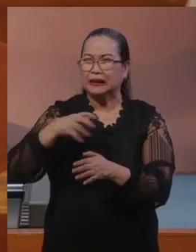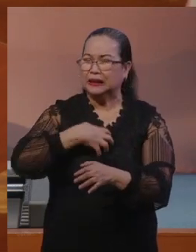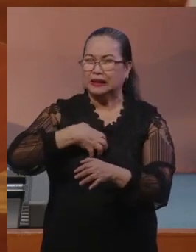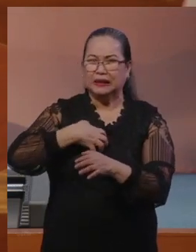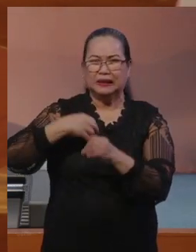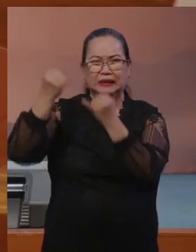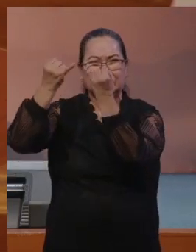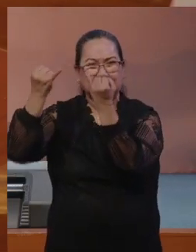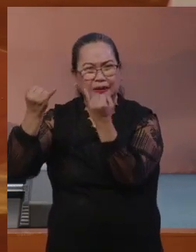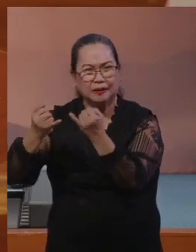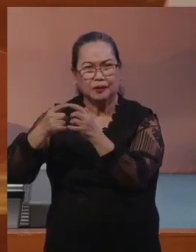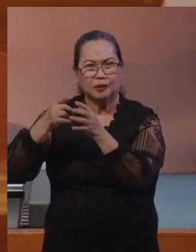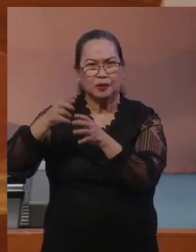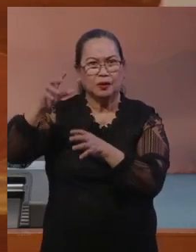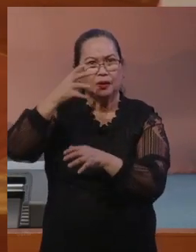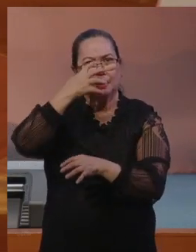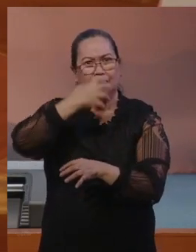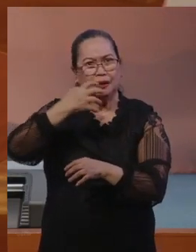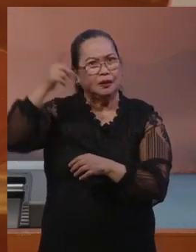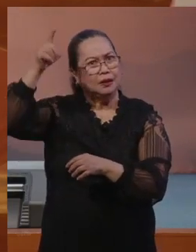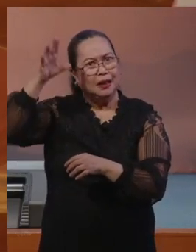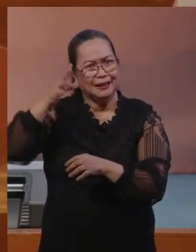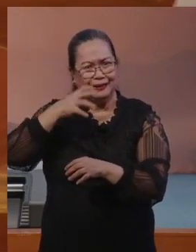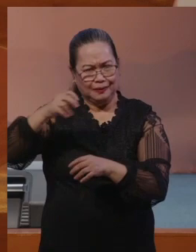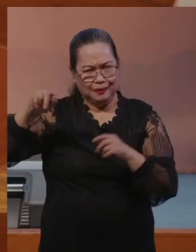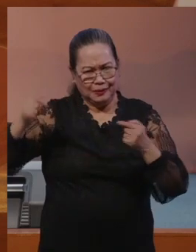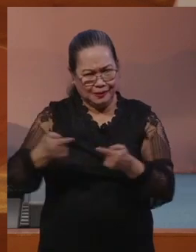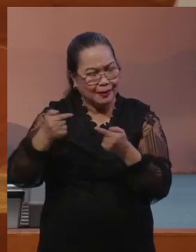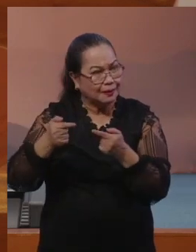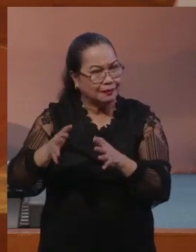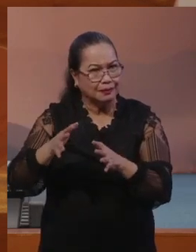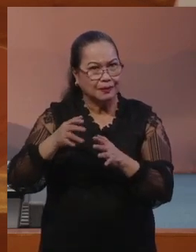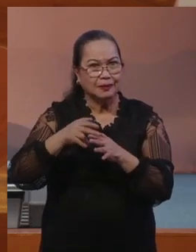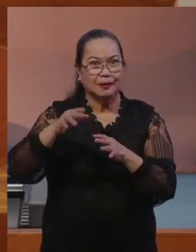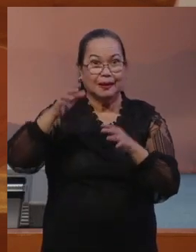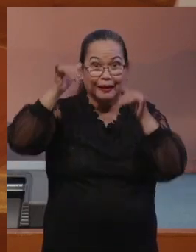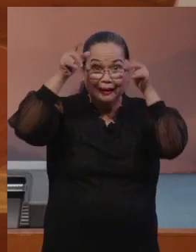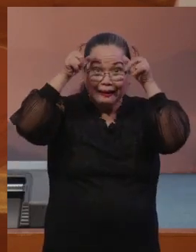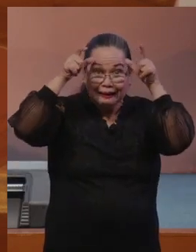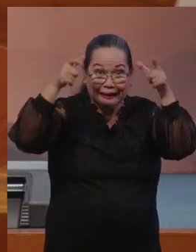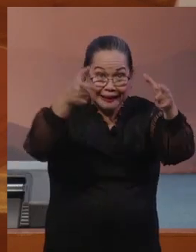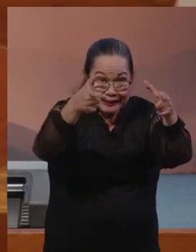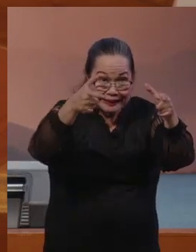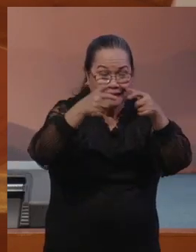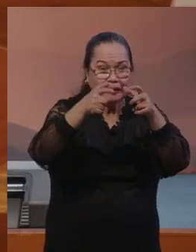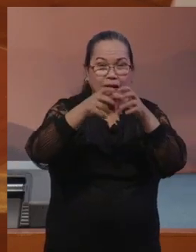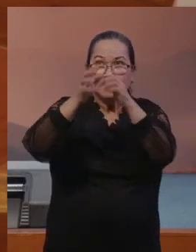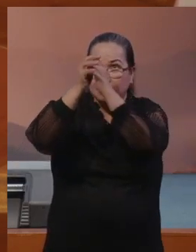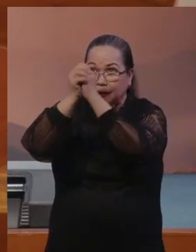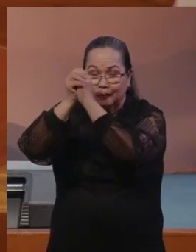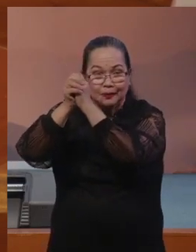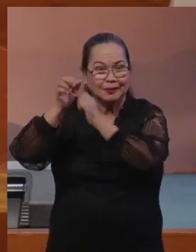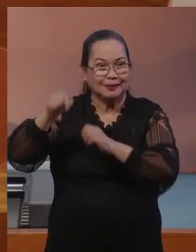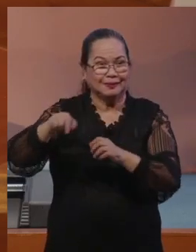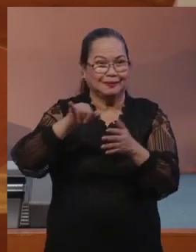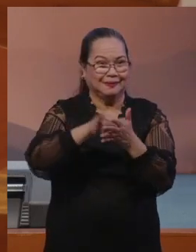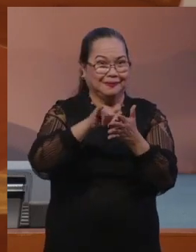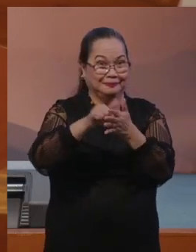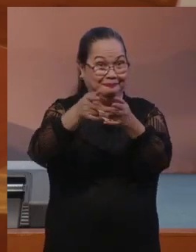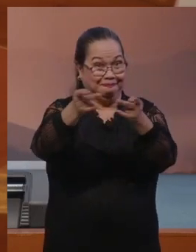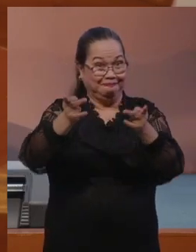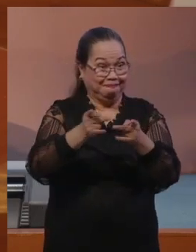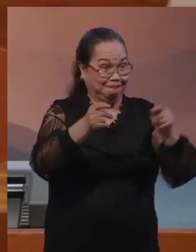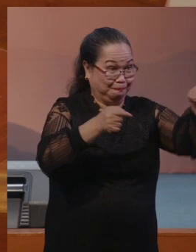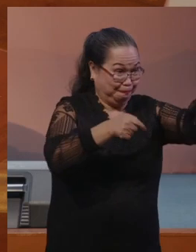mga Diyos-Diyusan kay Baal. Si Baal po ang isang Diyos-Diyusan ng mga taga-Kanaan. Alam niyo po, yung lugar ng